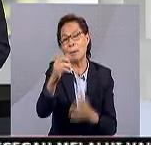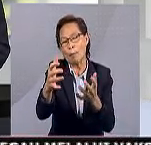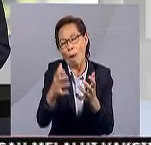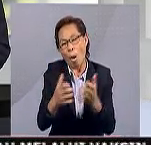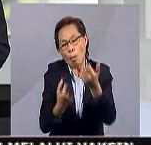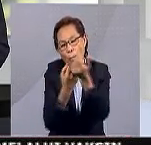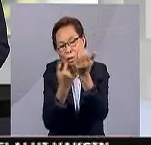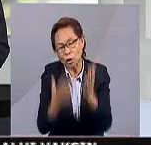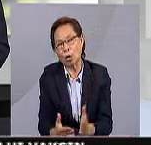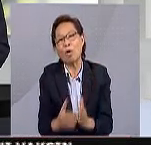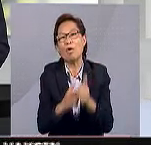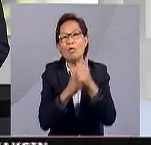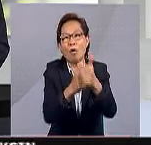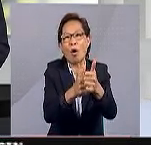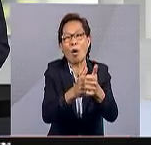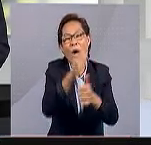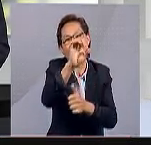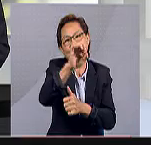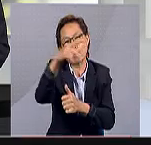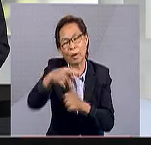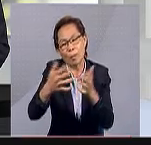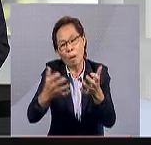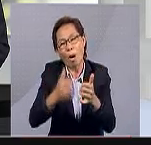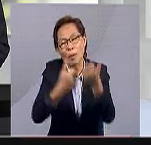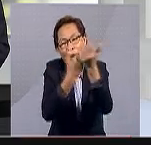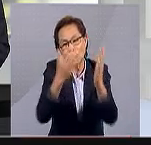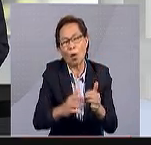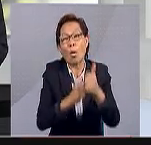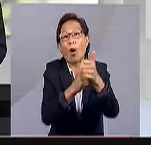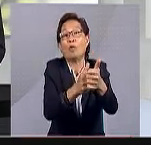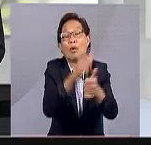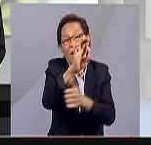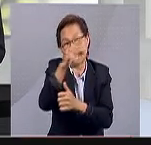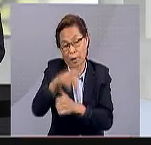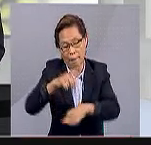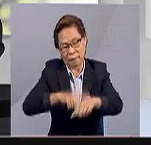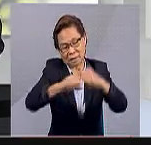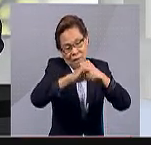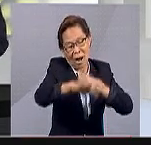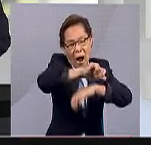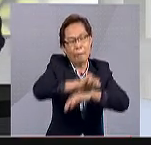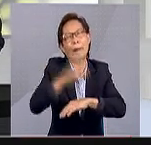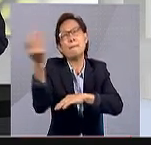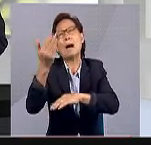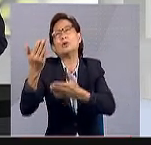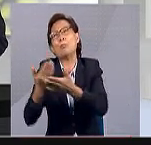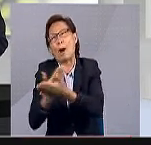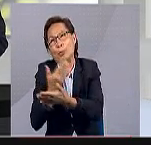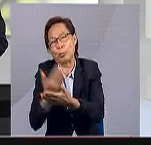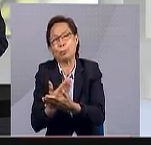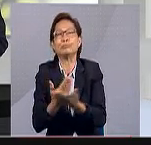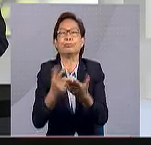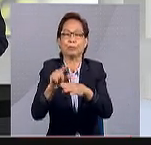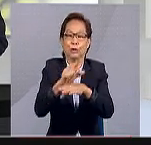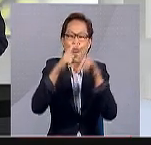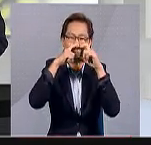mahu penyokong mempraktikkan prosedur operasi standard SOP ketika berkempen. Ya, beliau berkata amalan kebiasaan baharu termasuklah